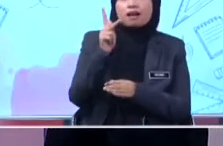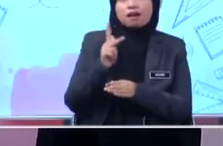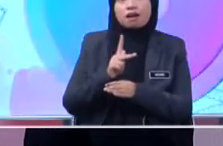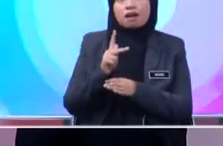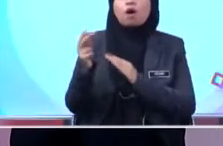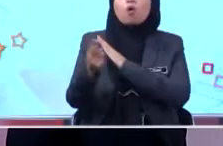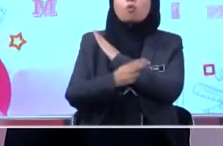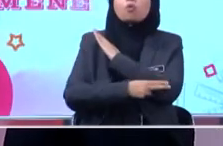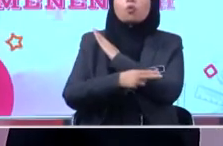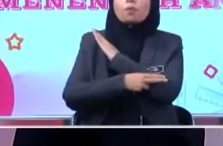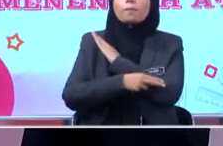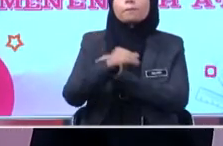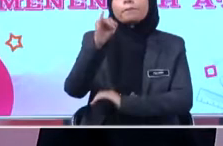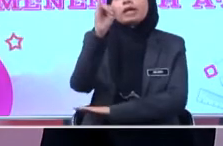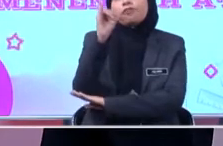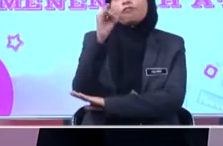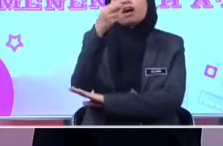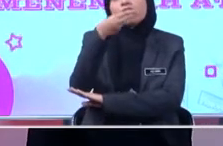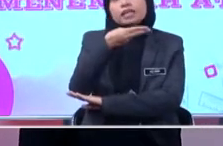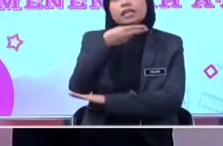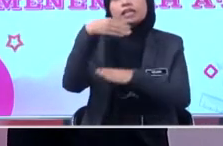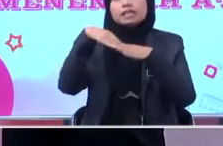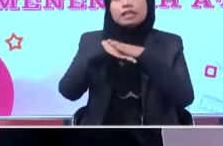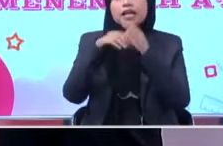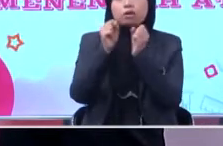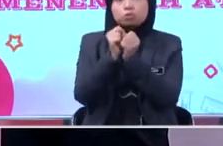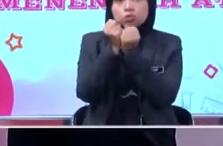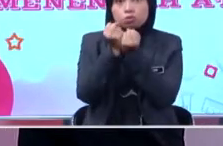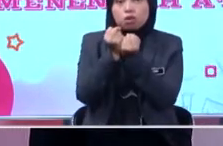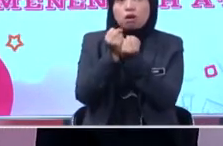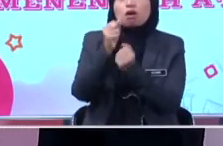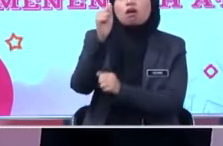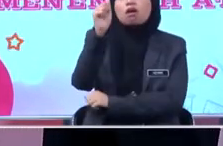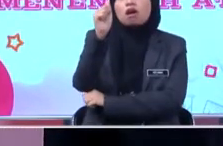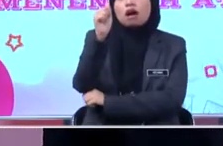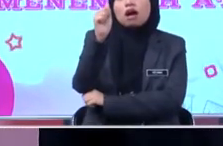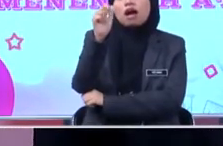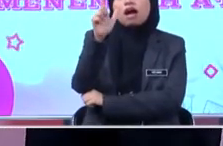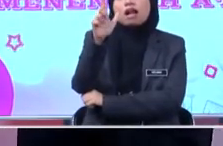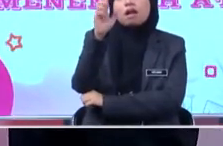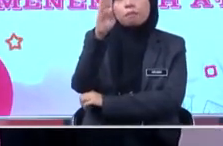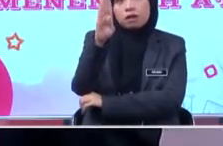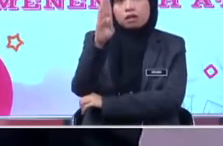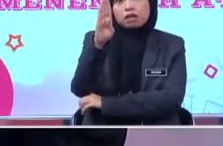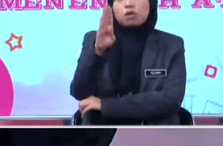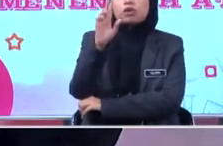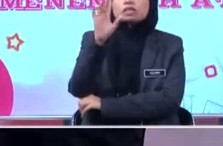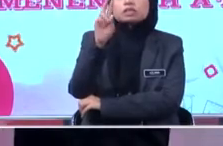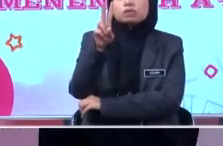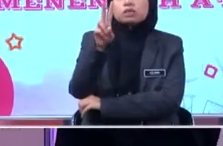ikhfa Haqiqi dalam surah al-baqarah ayat 284